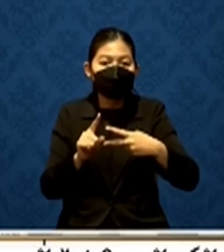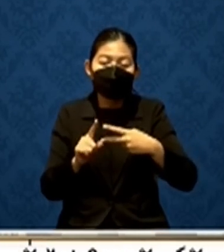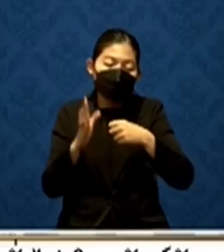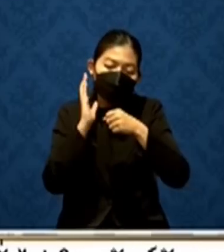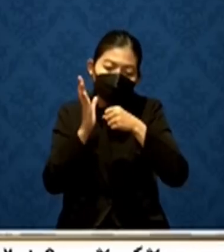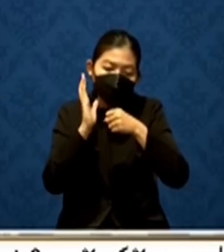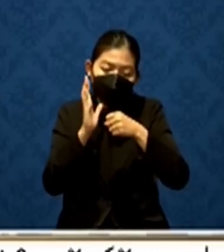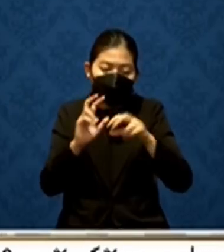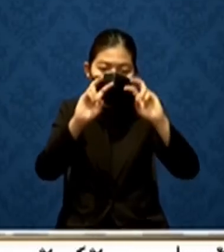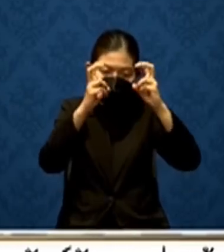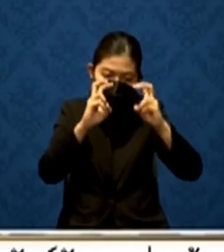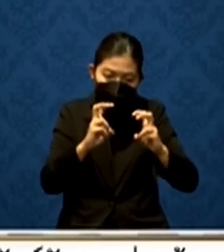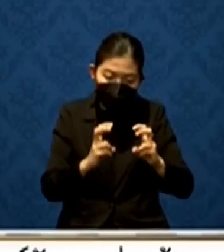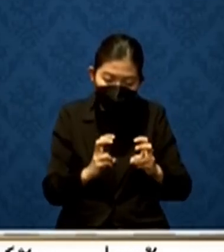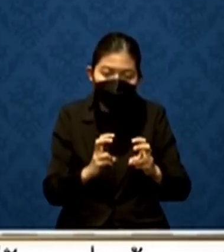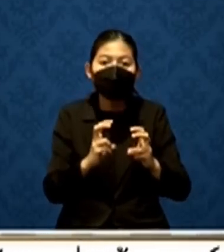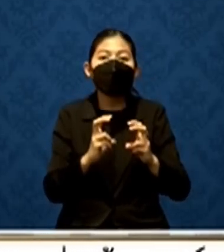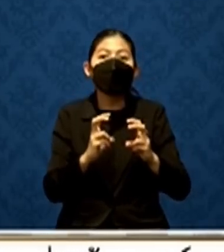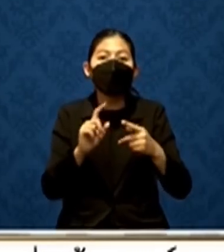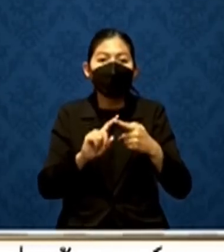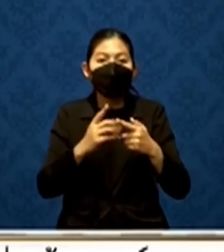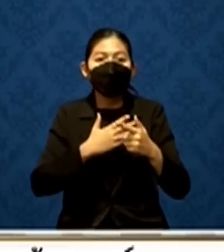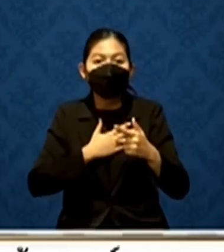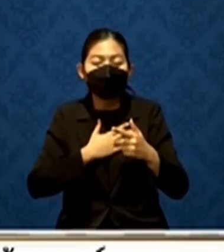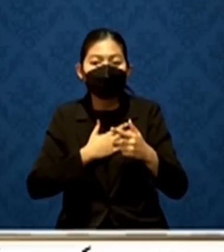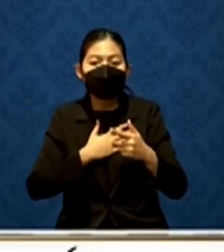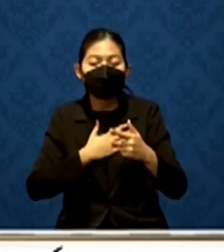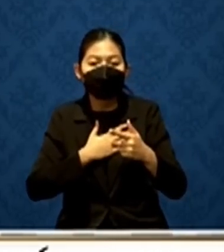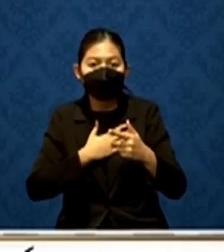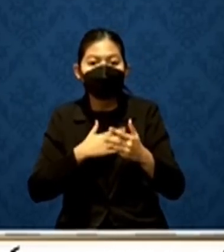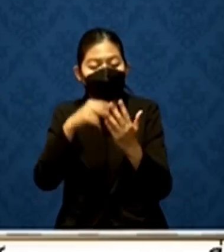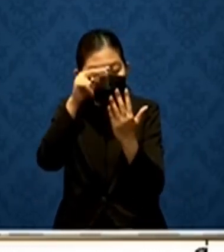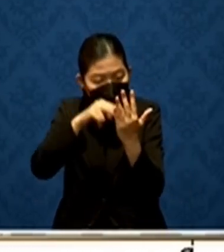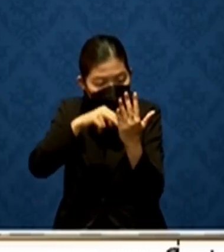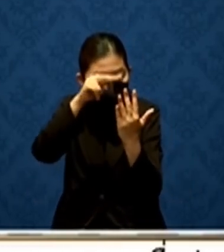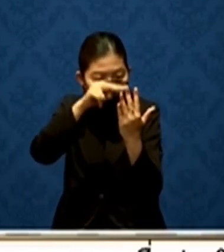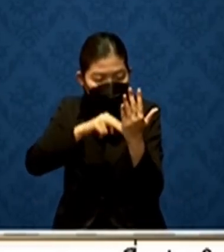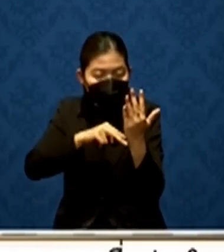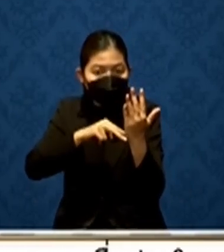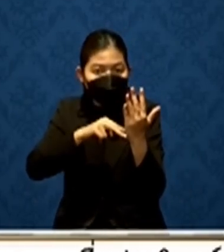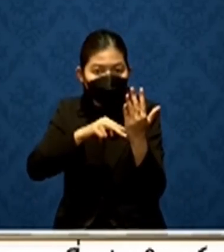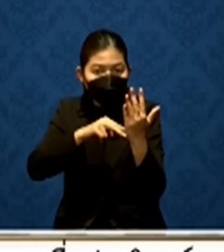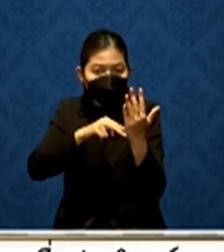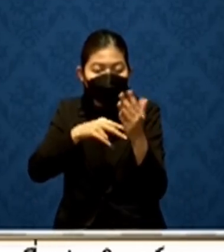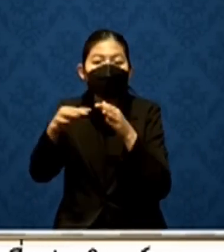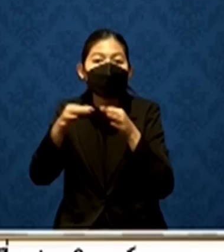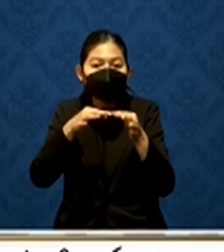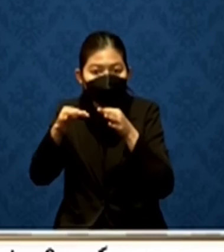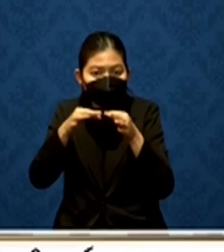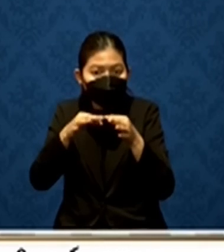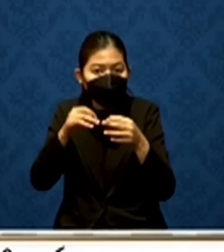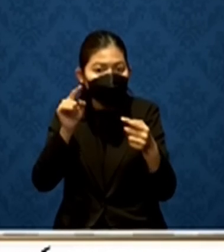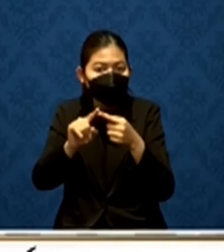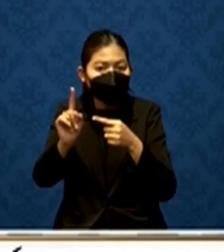ยุติฮะซึ่งผมจะขออนุญาตประธานในการอ่านเพื่อแถลงยุติถึง